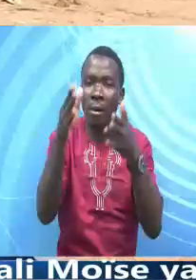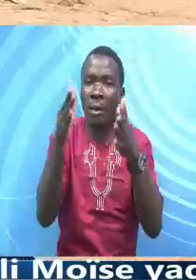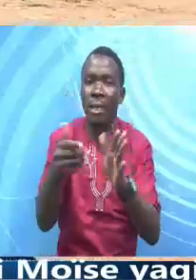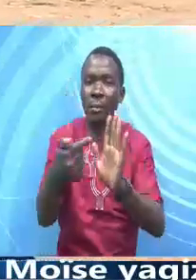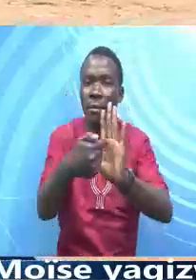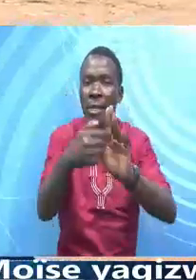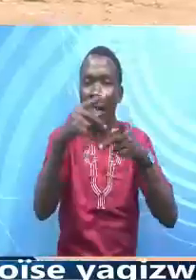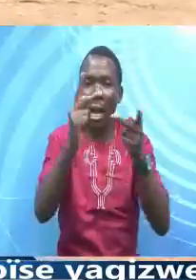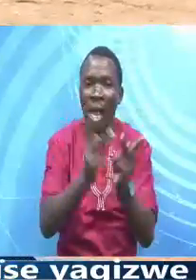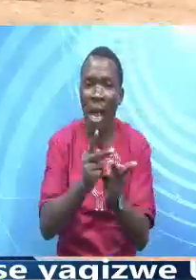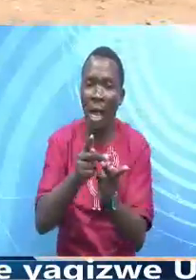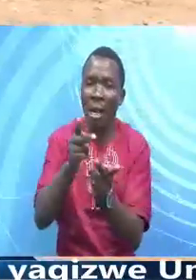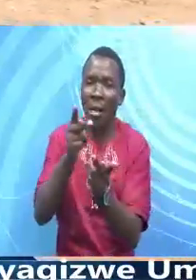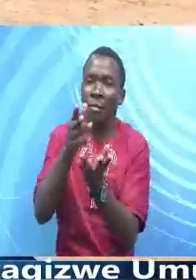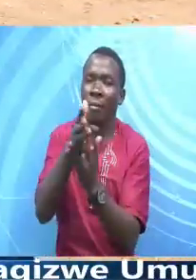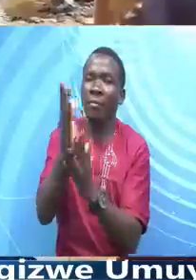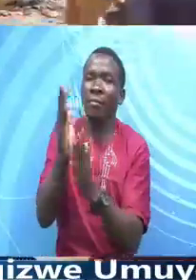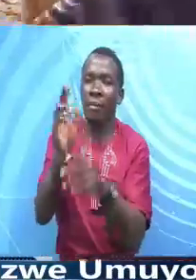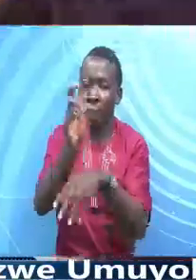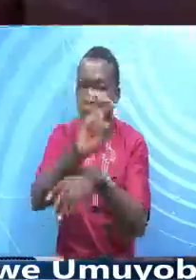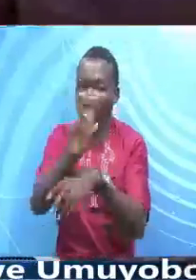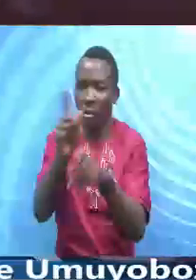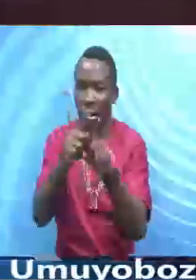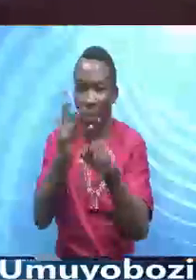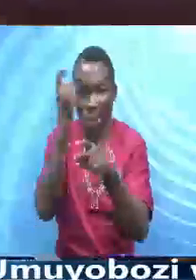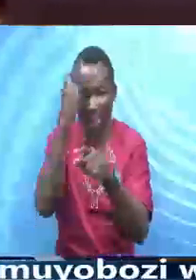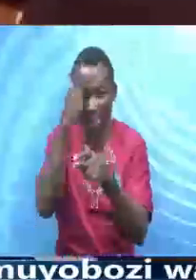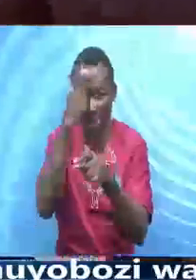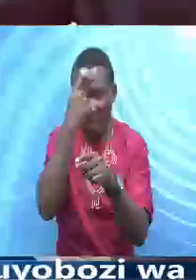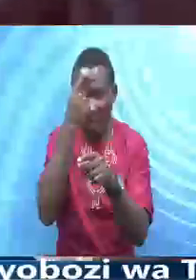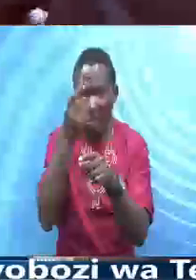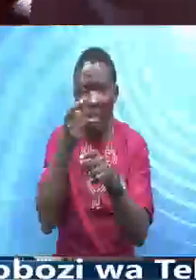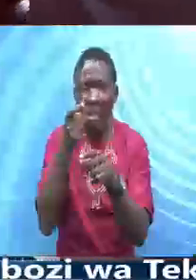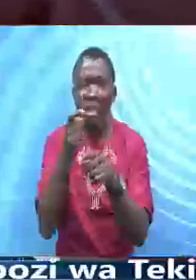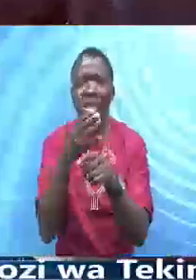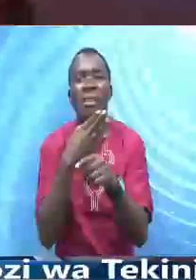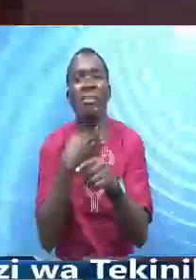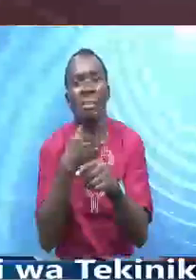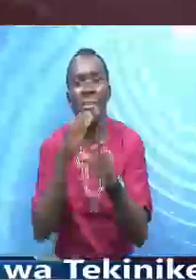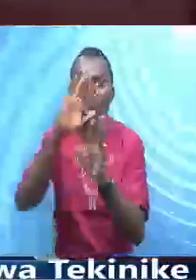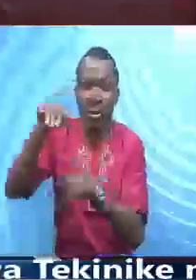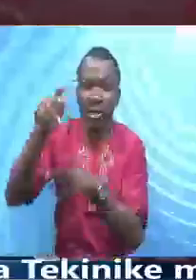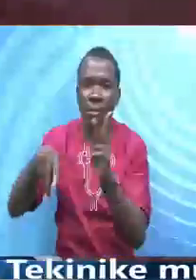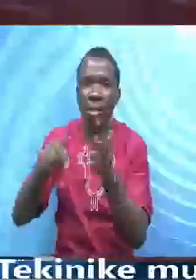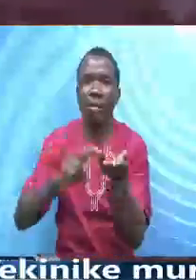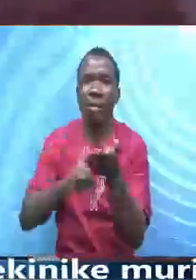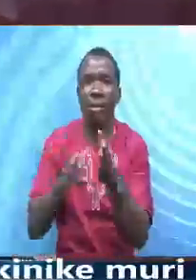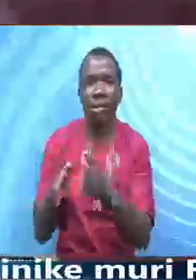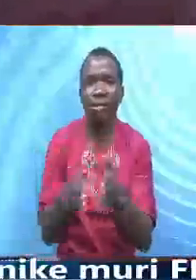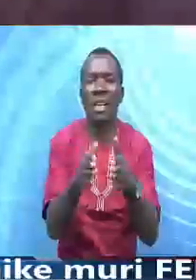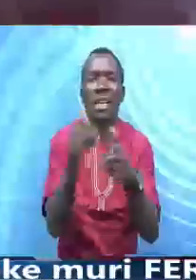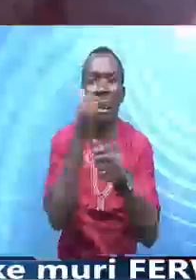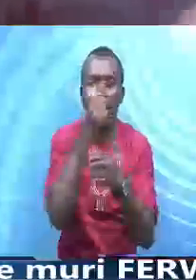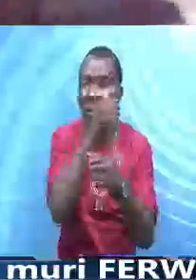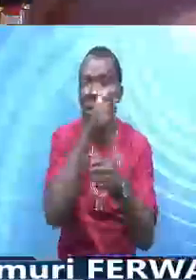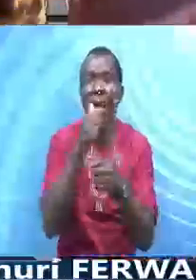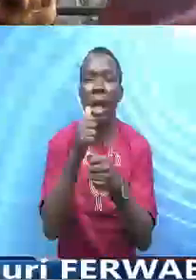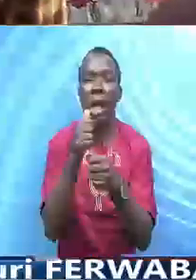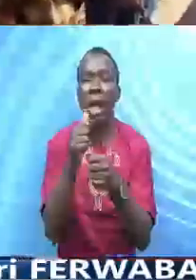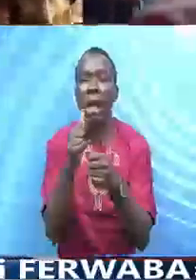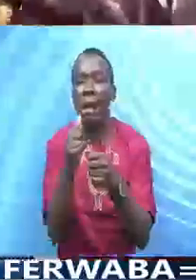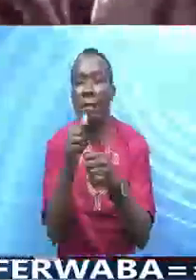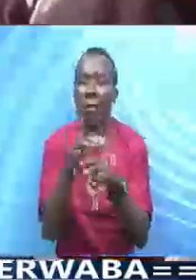banyurira mukabigenzura namwe nka leta icyifuzo nyine ni uko bareka abantu bakanyura mu mihanda mizima nyine bakaba batiwe